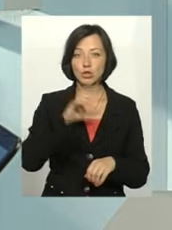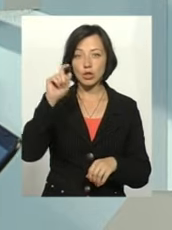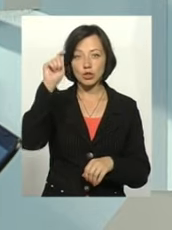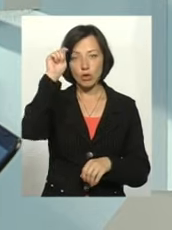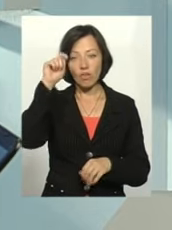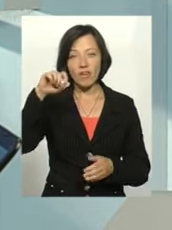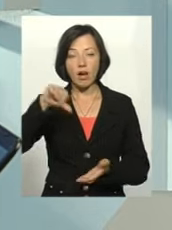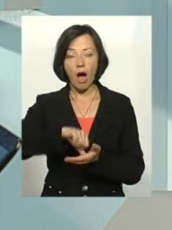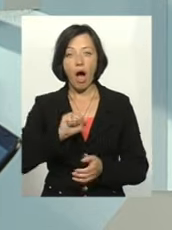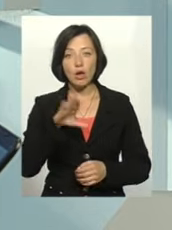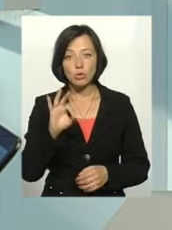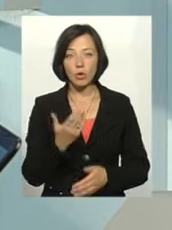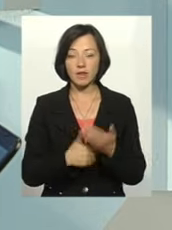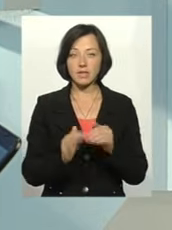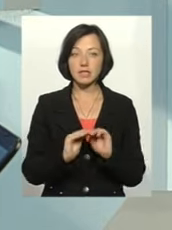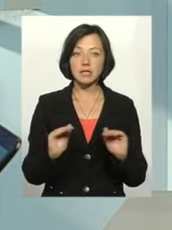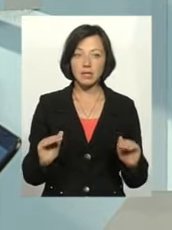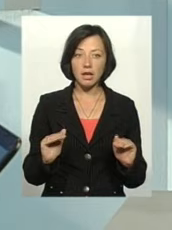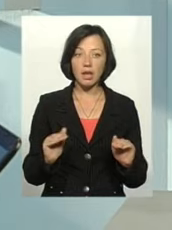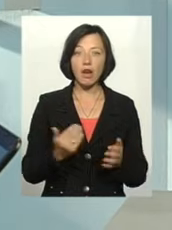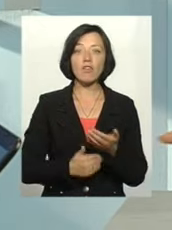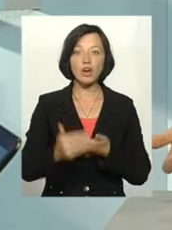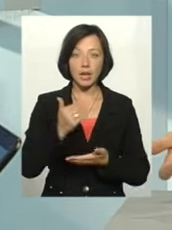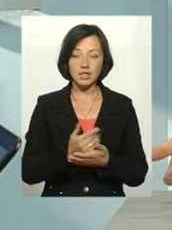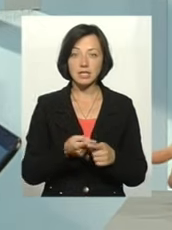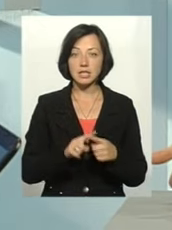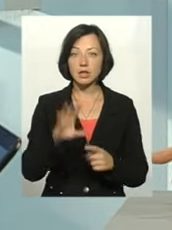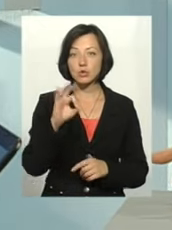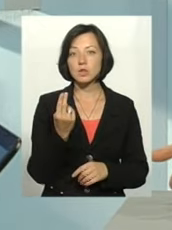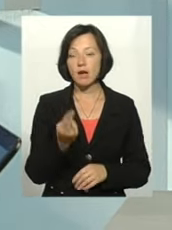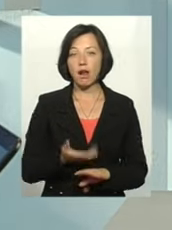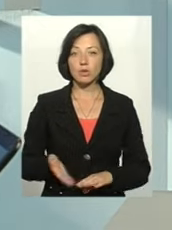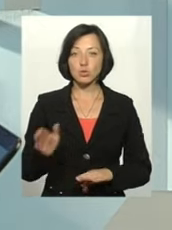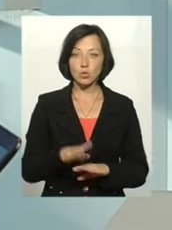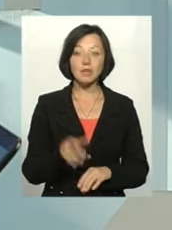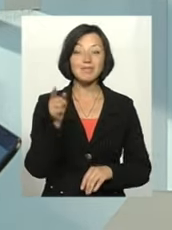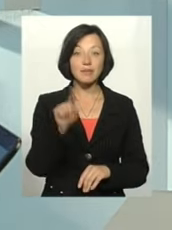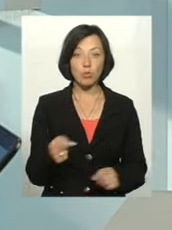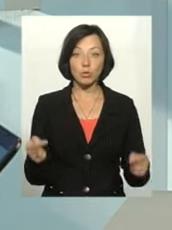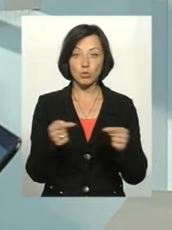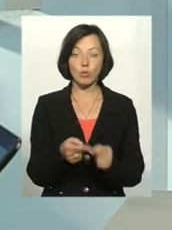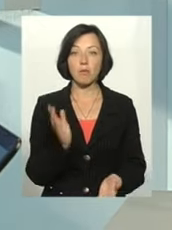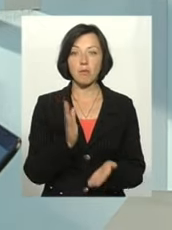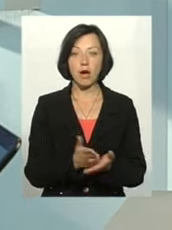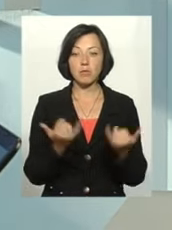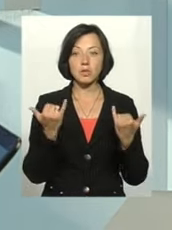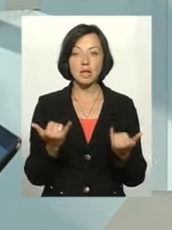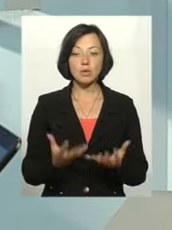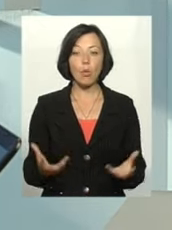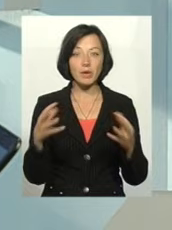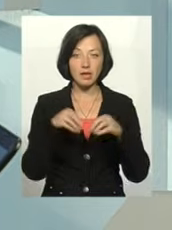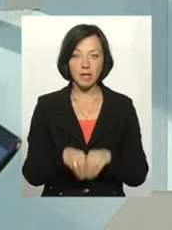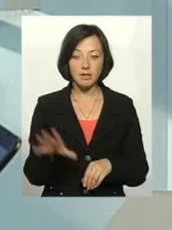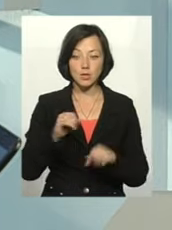в АТО, це і інвалідність дітей, де врешті-решт це соціальна скрута. Саме тому ми маємо зараз об'єднати